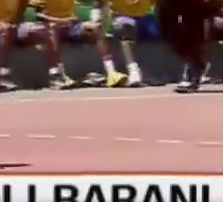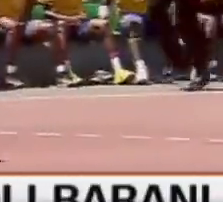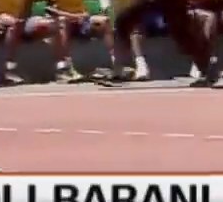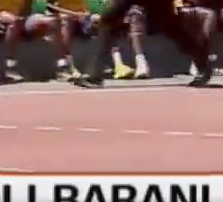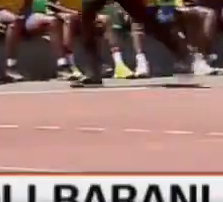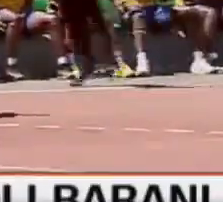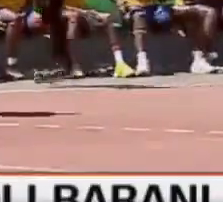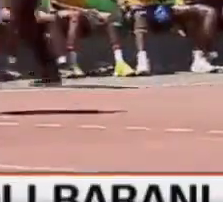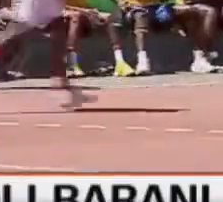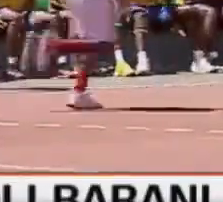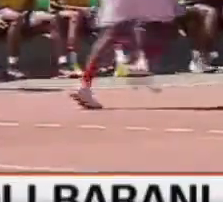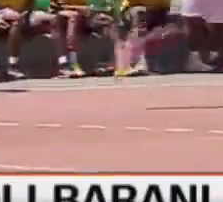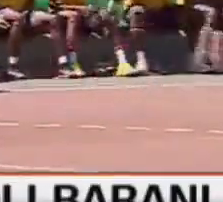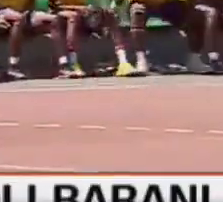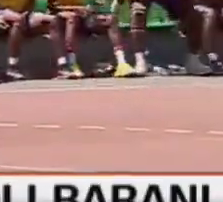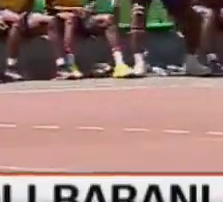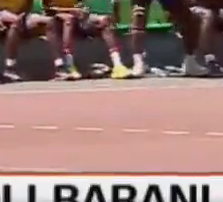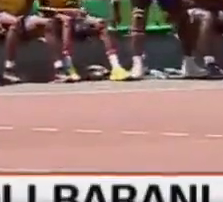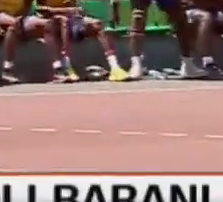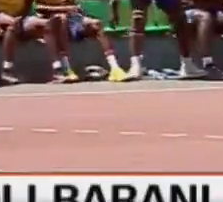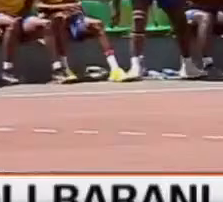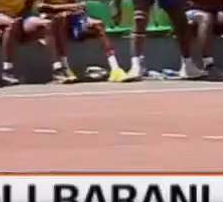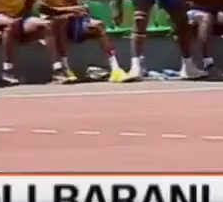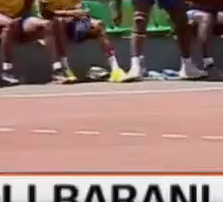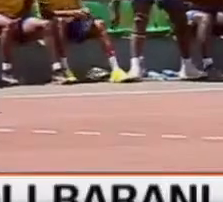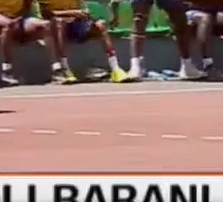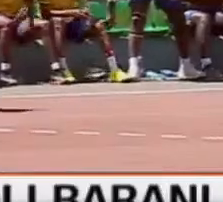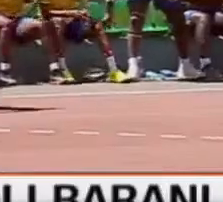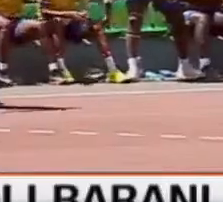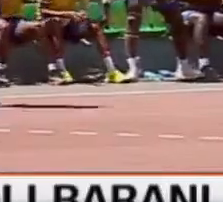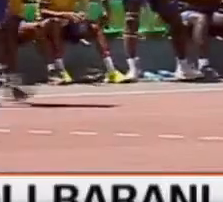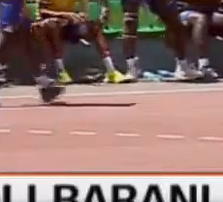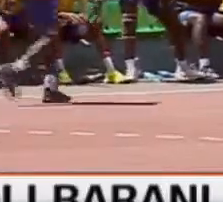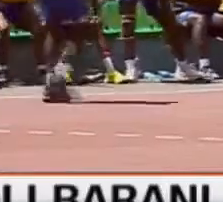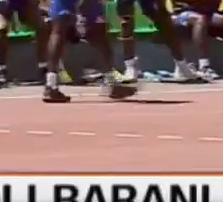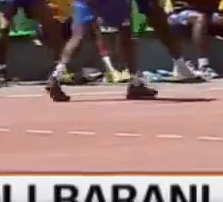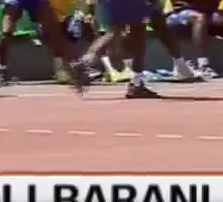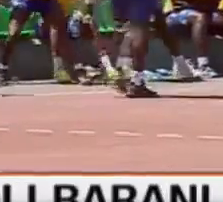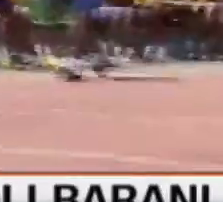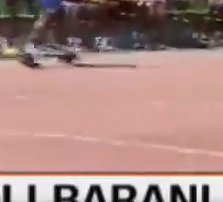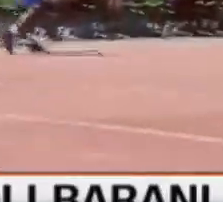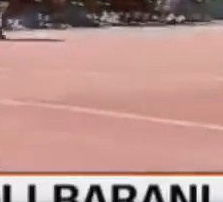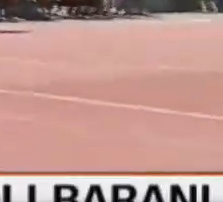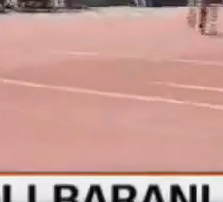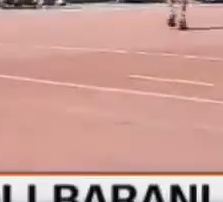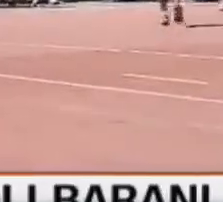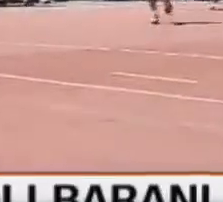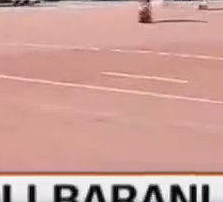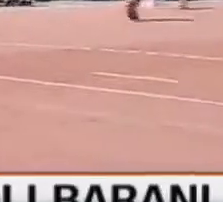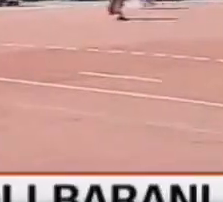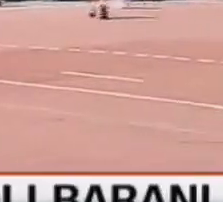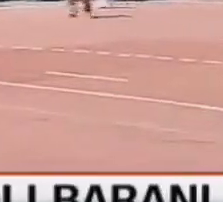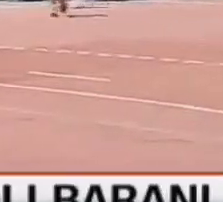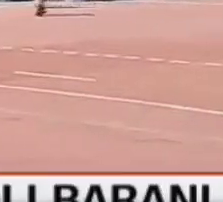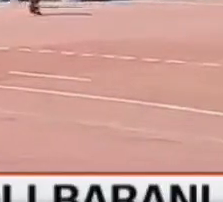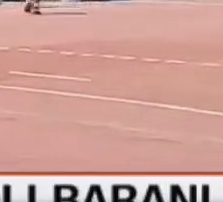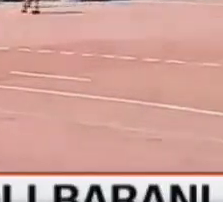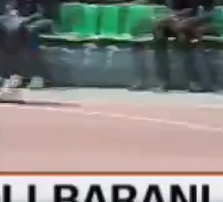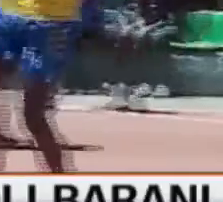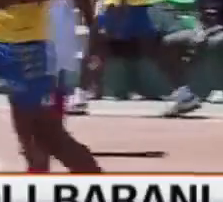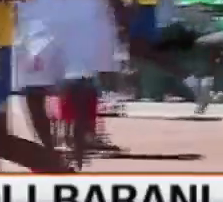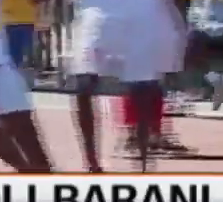Timu ya NCPB iko mbele, kifua mbele na bao 9. Wanaongoza